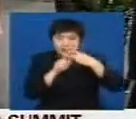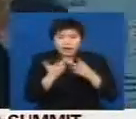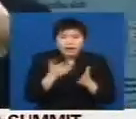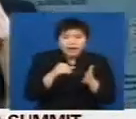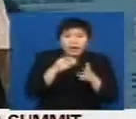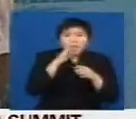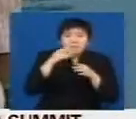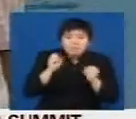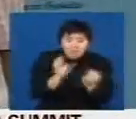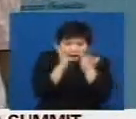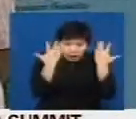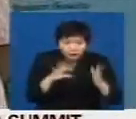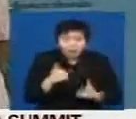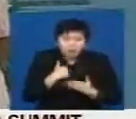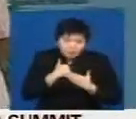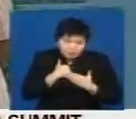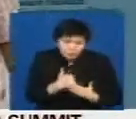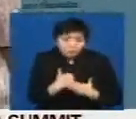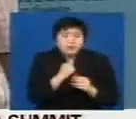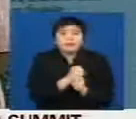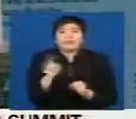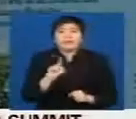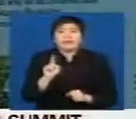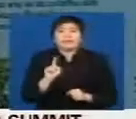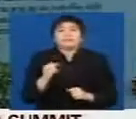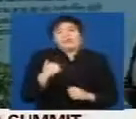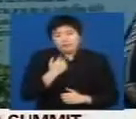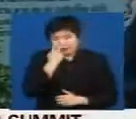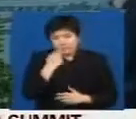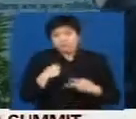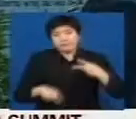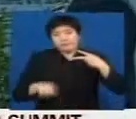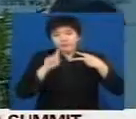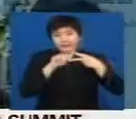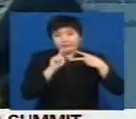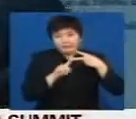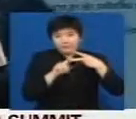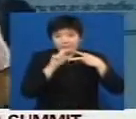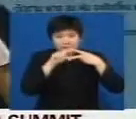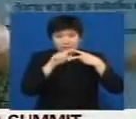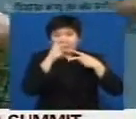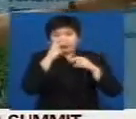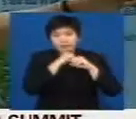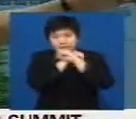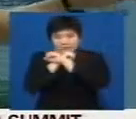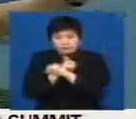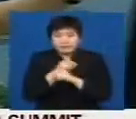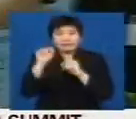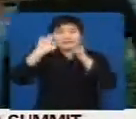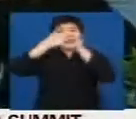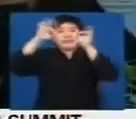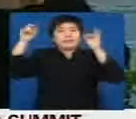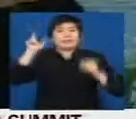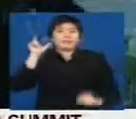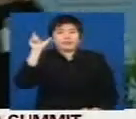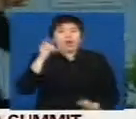ครับ นะฮะ response การรับมือตรงนี้เป็นยังไงบ้างครับตรงนี้เพื่อการบริหารการน้ำในปี การรับมือเนี่ยทางเรียนที่เขียนมาว่า